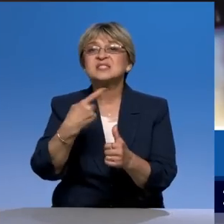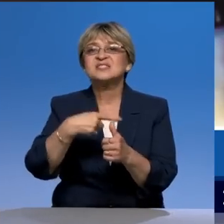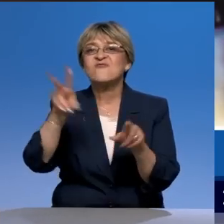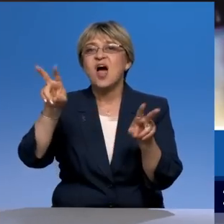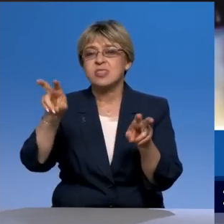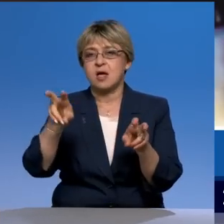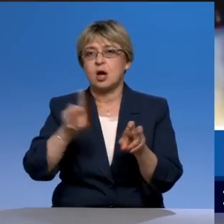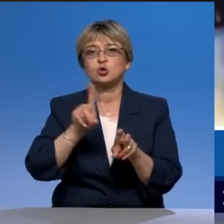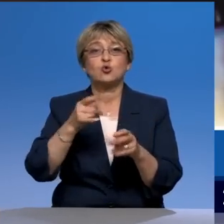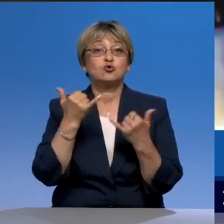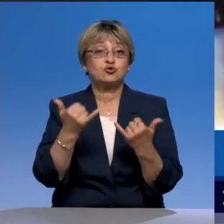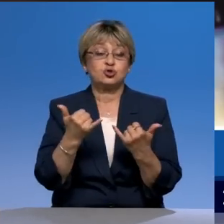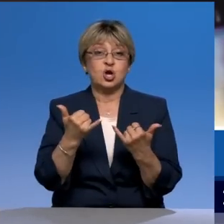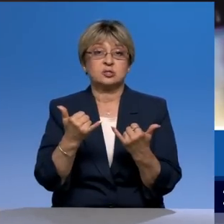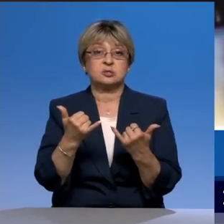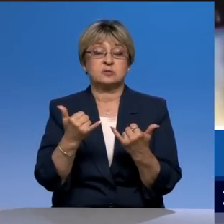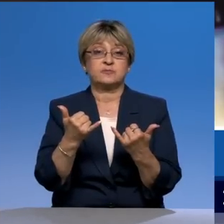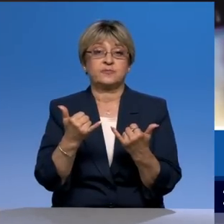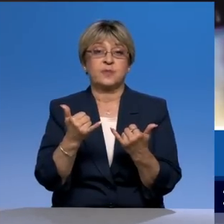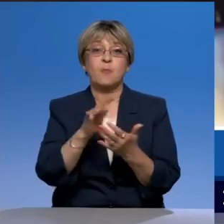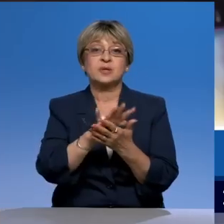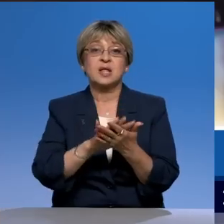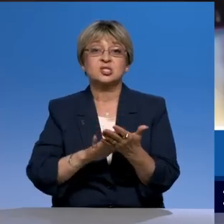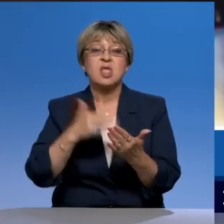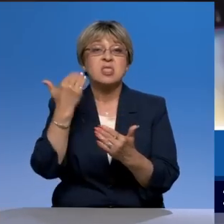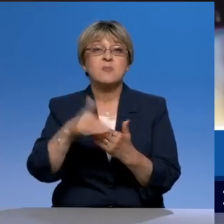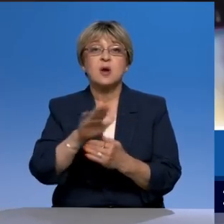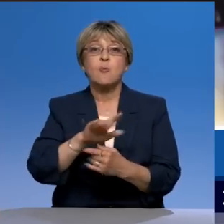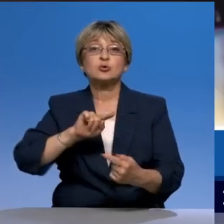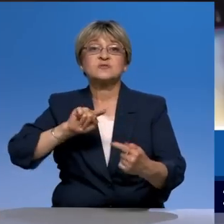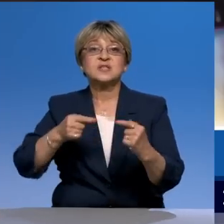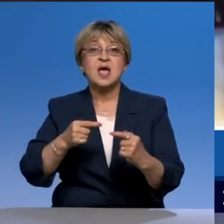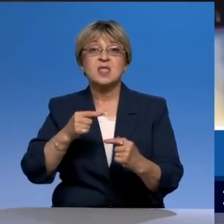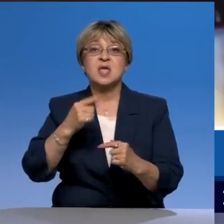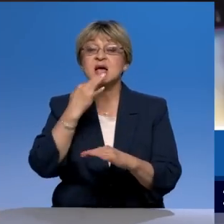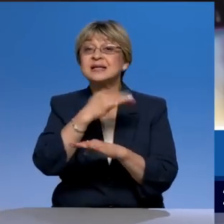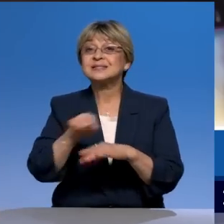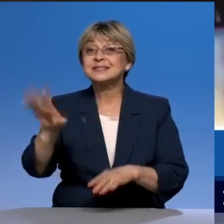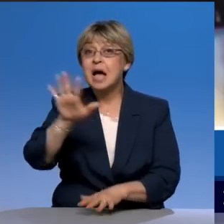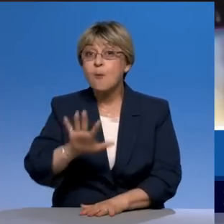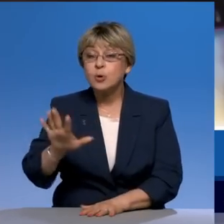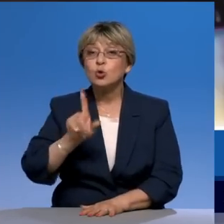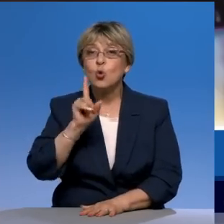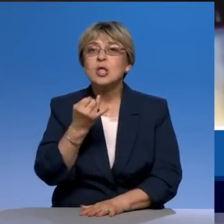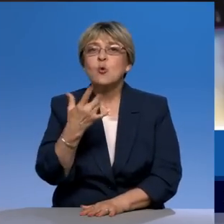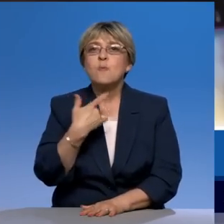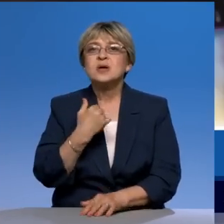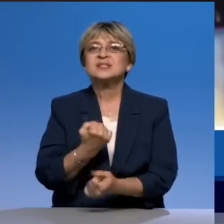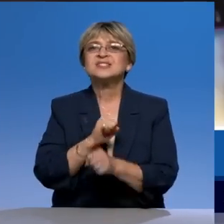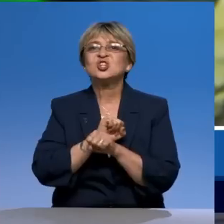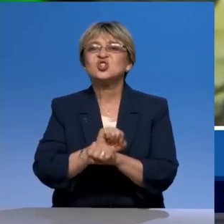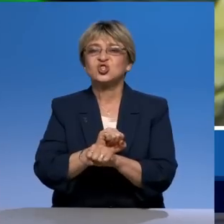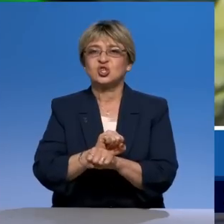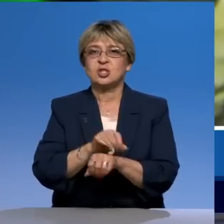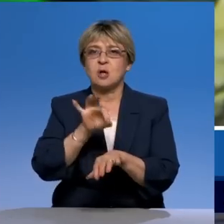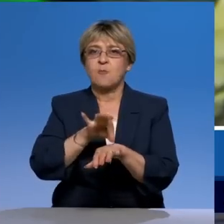сейчас, понятно, что продолжается, не прекращается противостояние Западу, тем не менее, насколько мы сегодня защищены, а пациенты, у